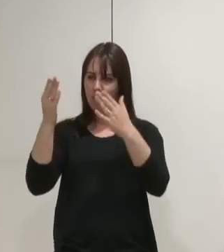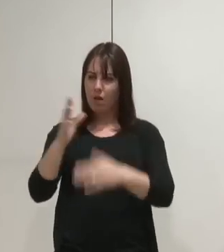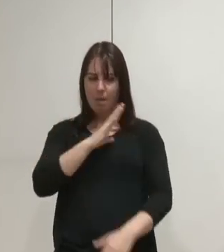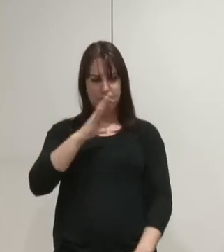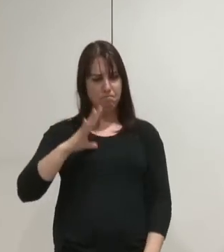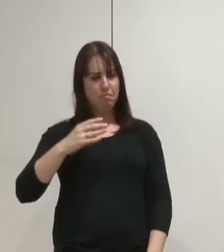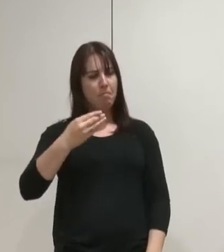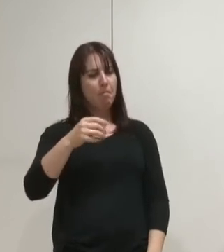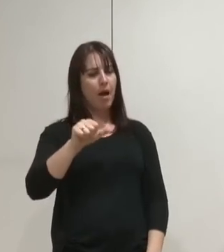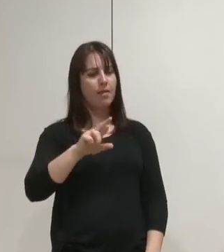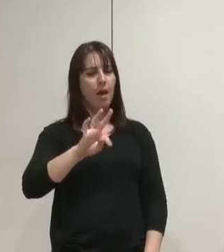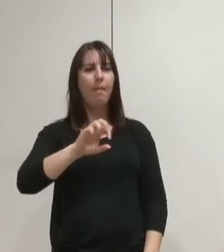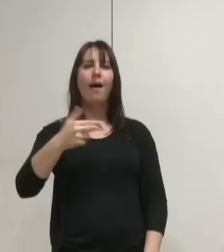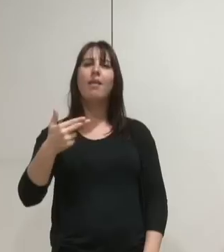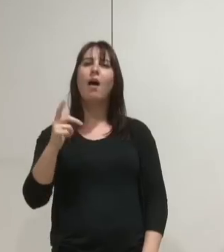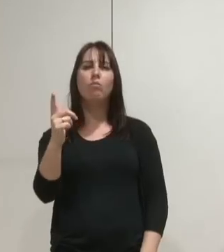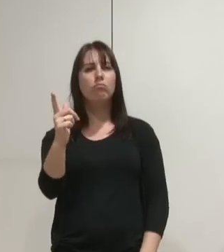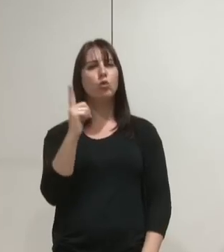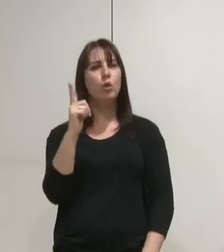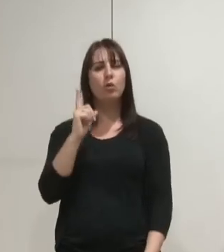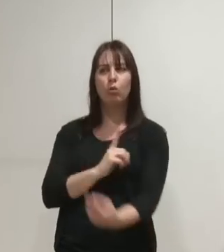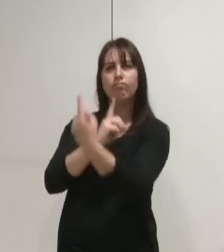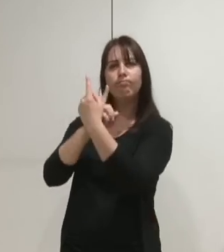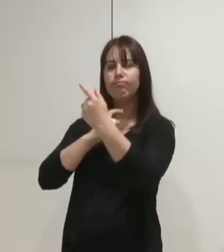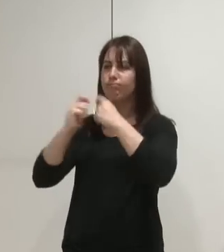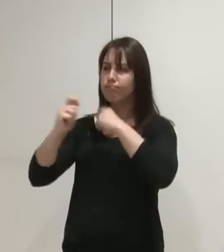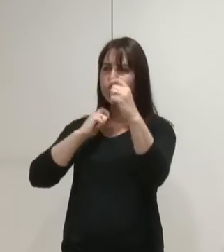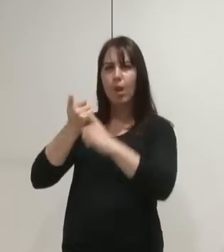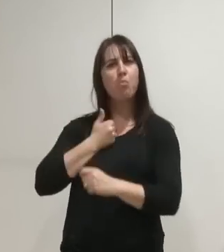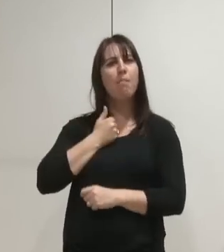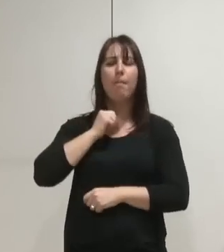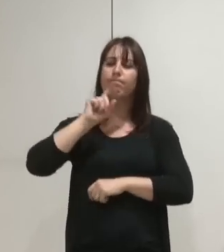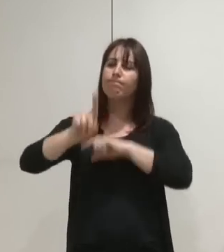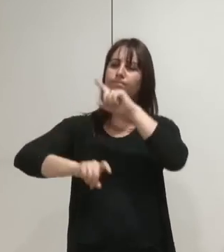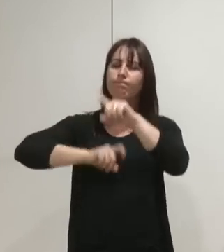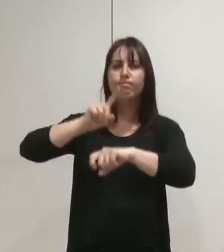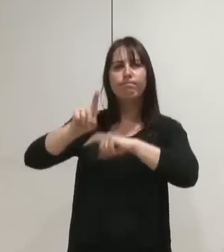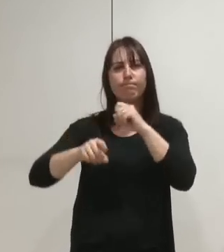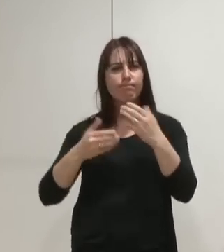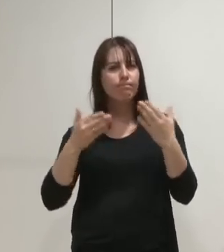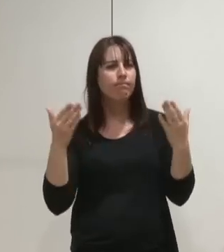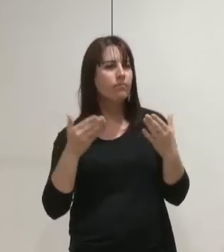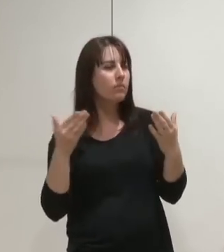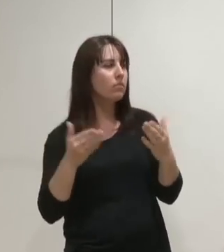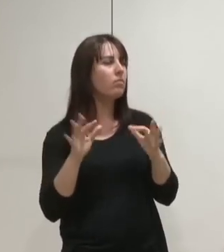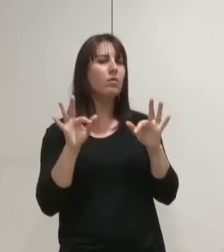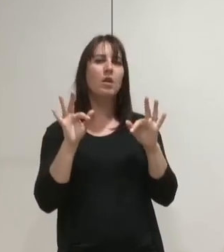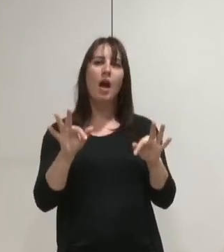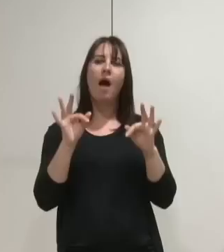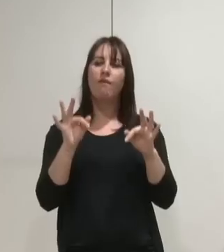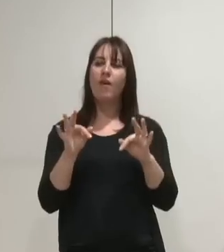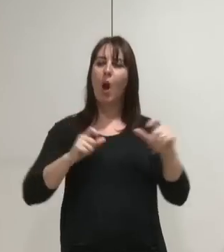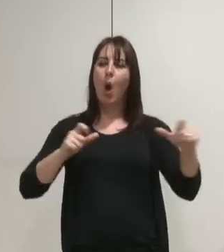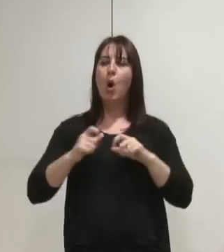Martin jeavis et notamment sur le regard qu'elle portait sur ses anciens